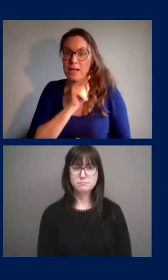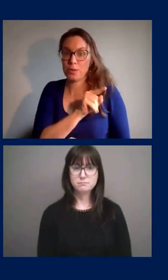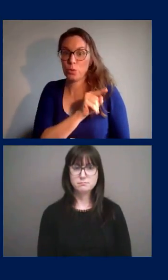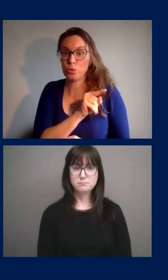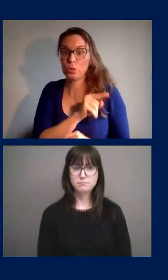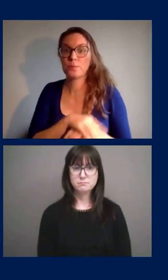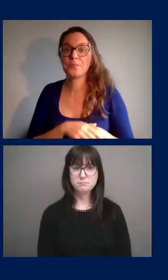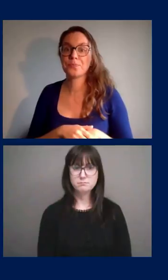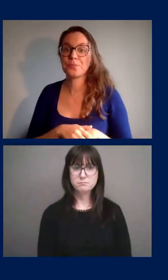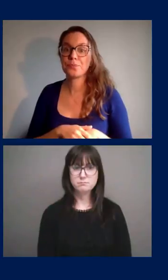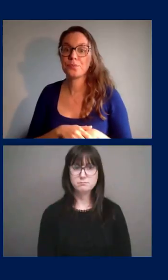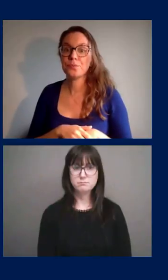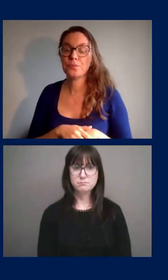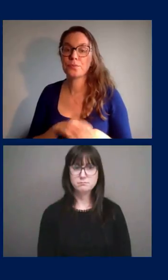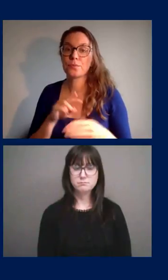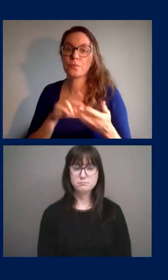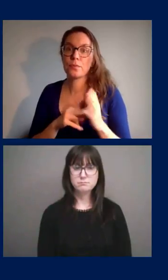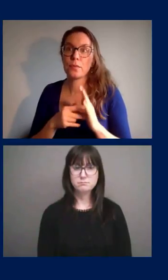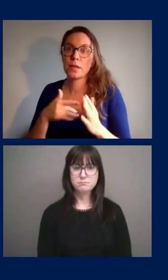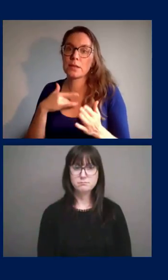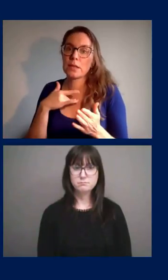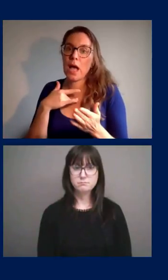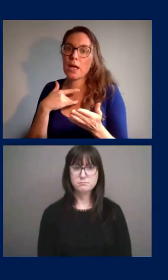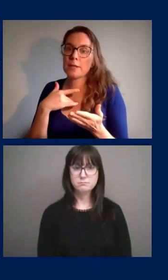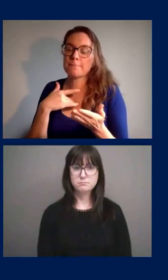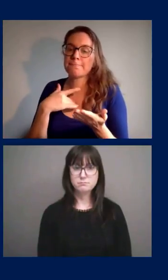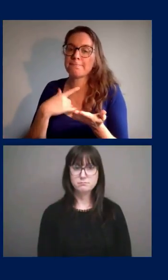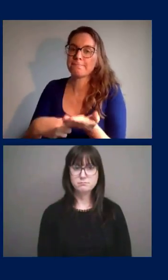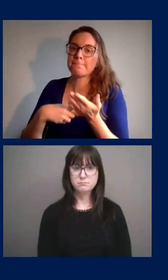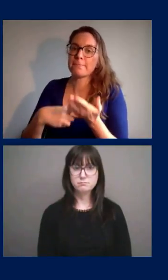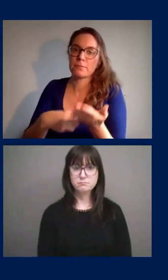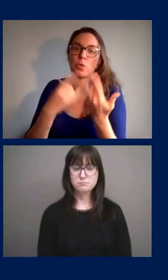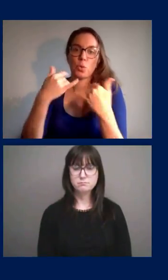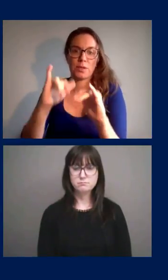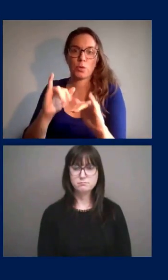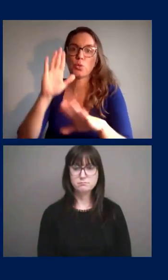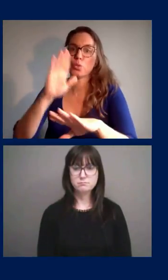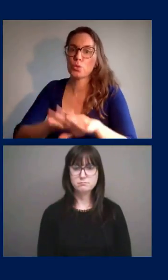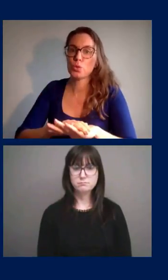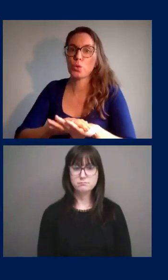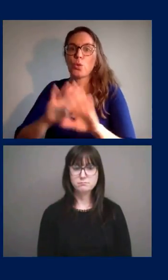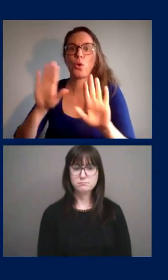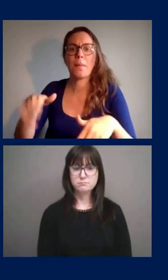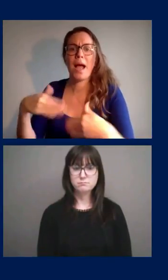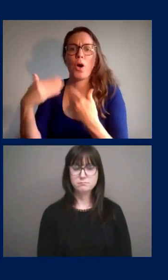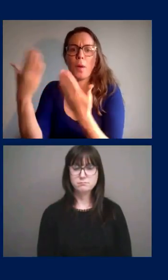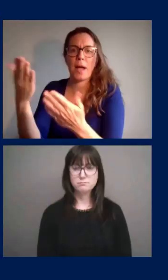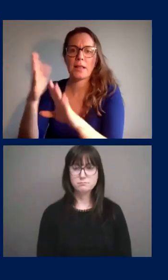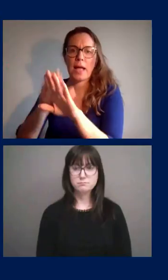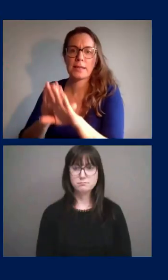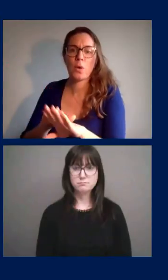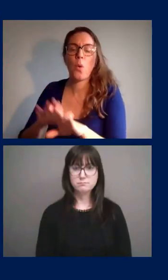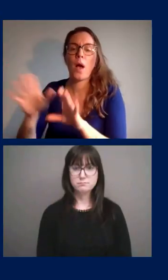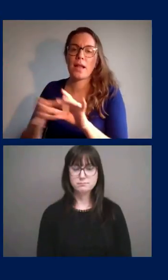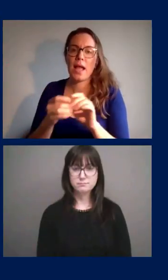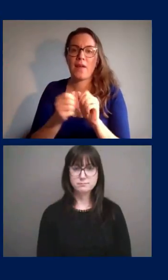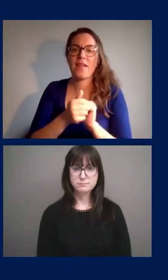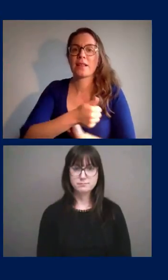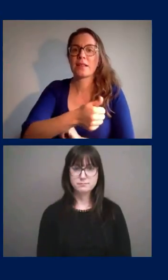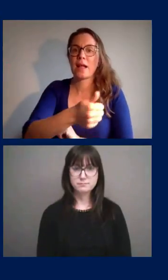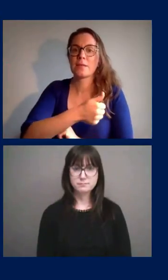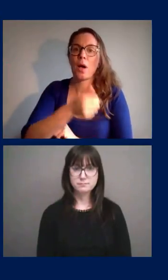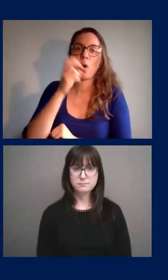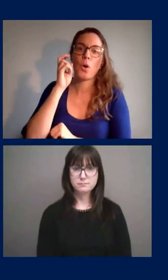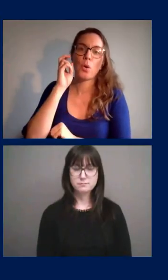la conversation va continuer concernant la recommandation pour transport en commun maintenant